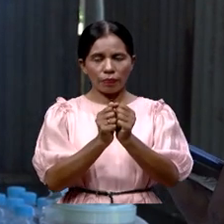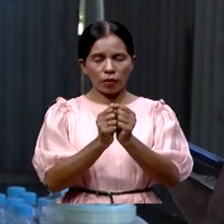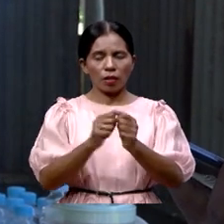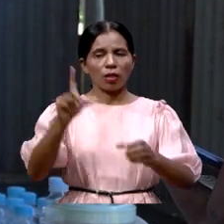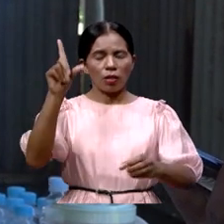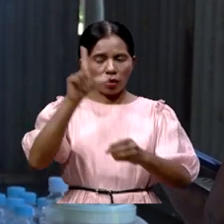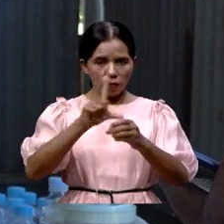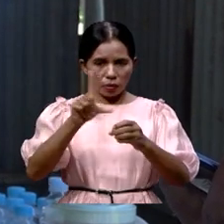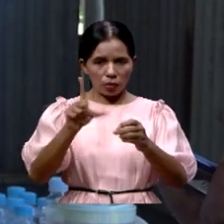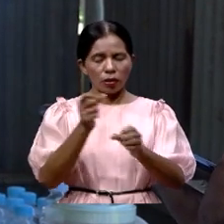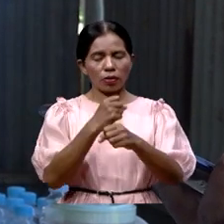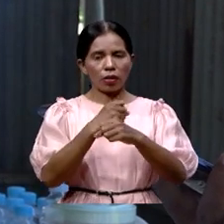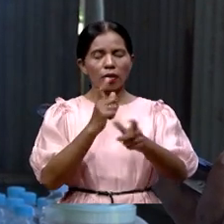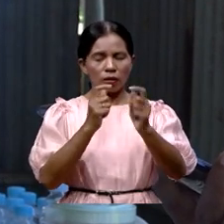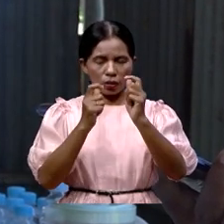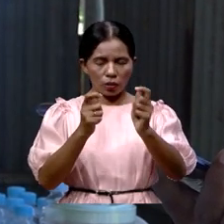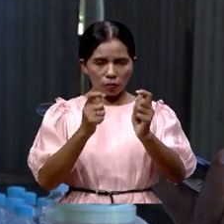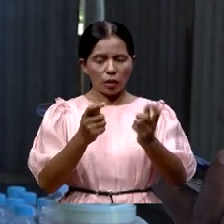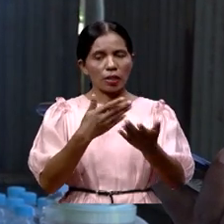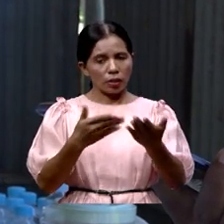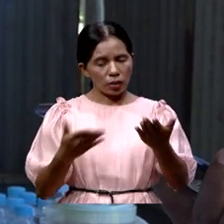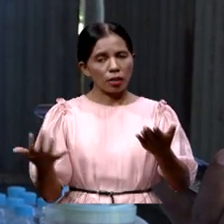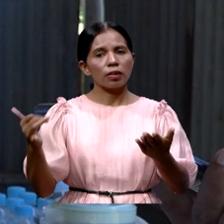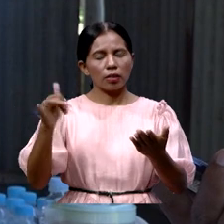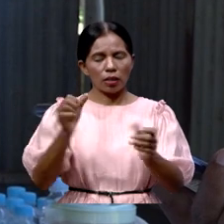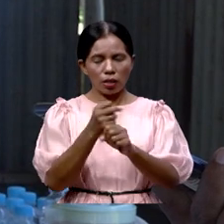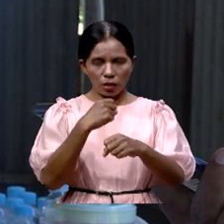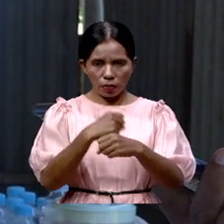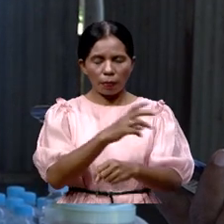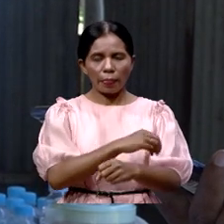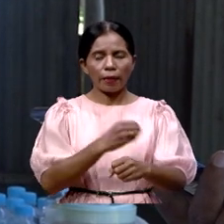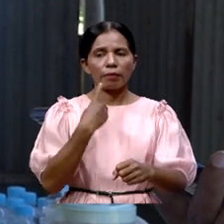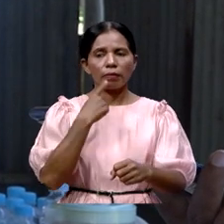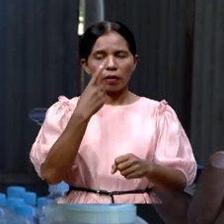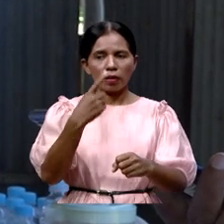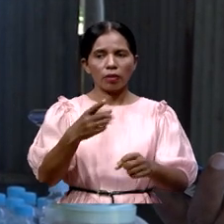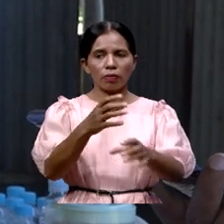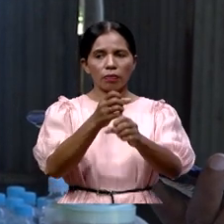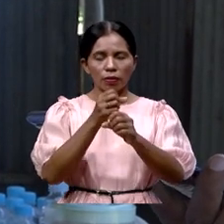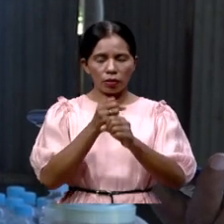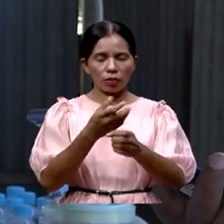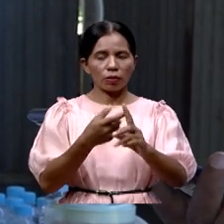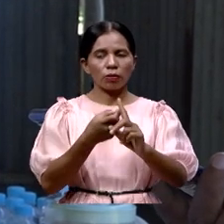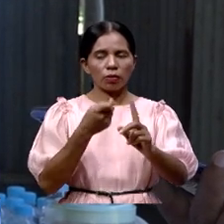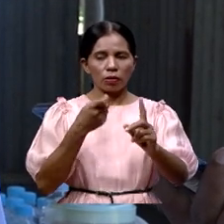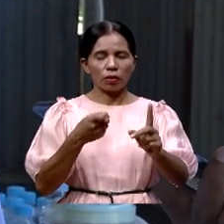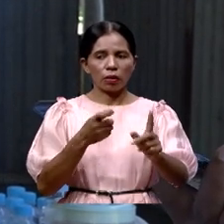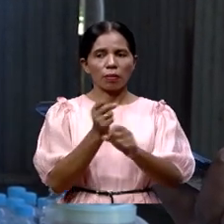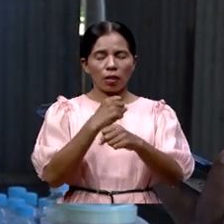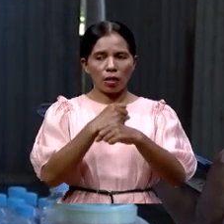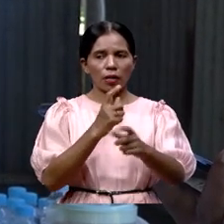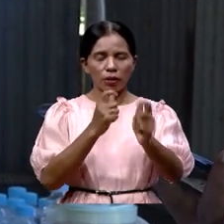laboratorio tu halo teste ba produto ne incluimos kari ita bela recomendamos foto sample si produto ne hodi ba halo teste